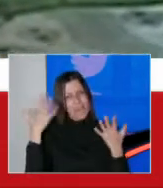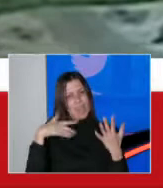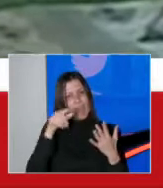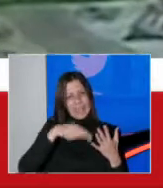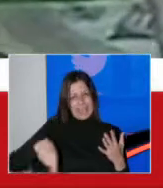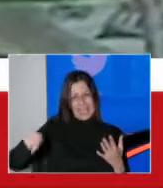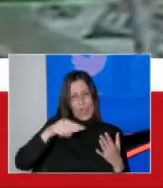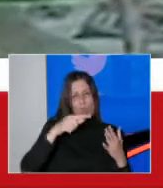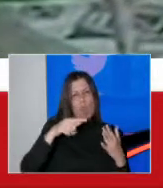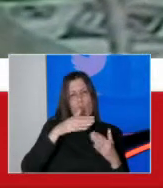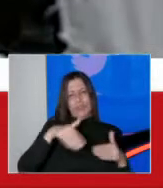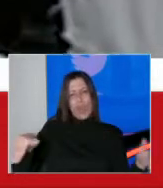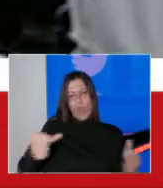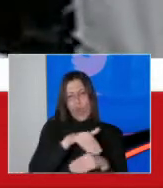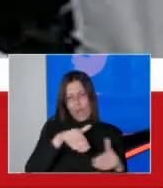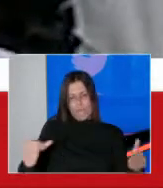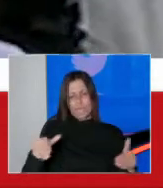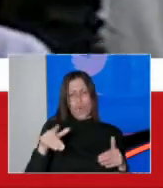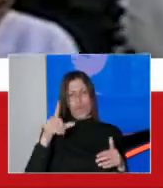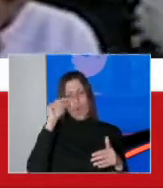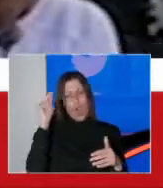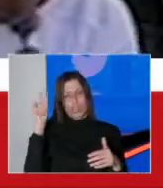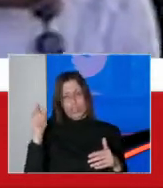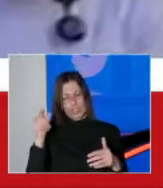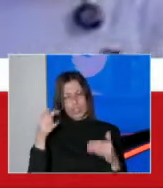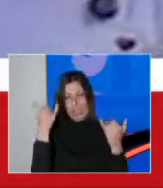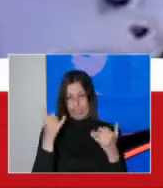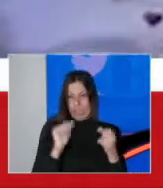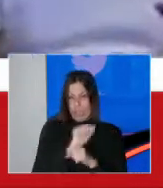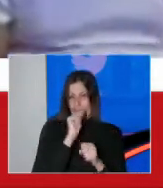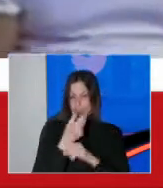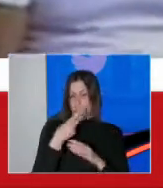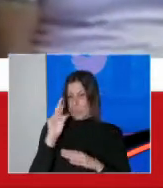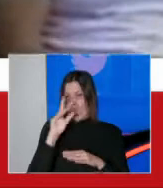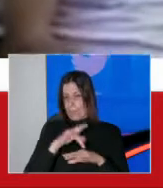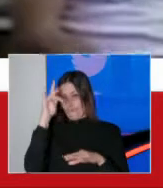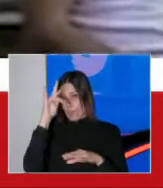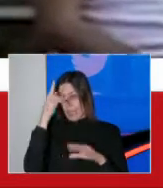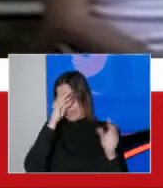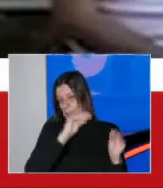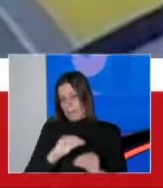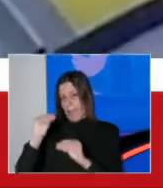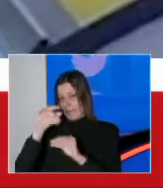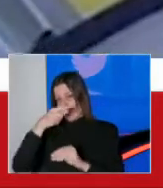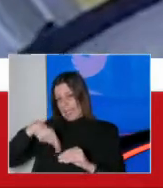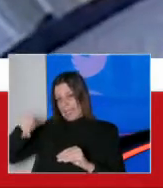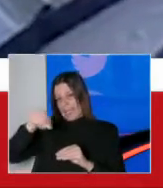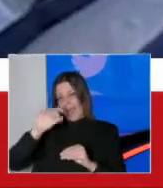בכיכרות, ברחובות, ברוטשילד, בהפגנות. אז מה, עכשיו המחאה היא יותר מפונקת? מעבירים אותה לכיכר